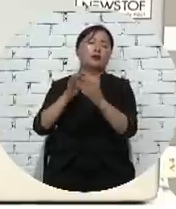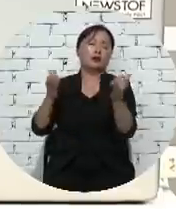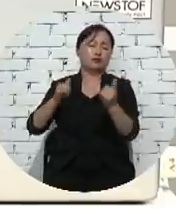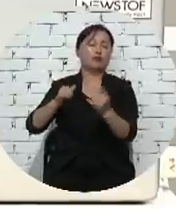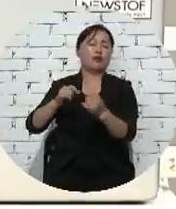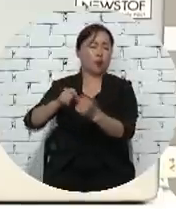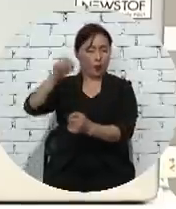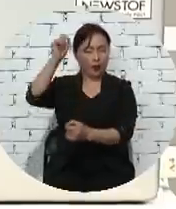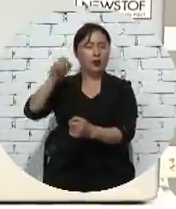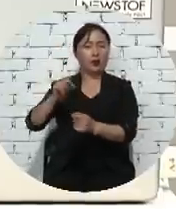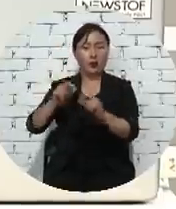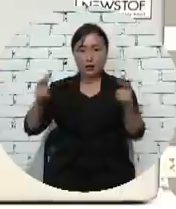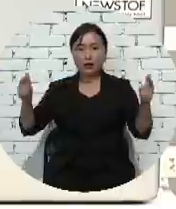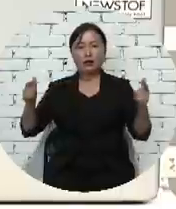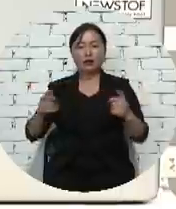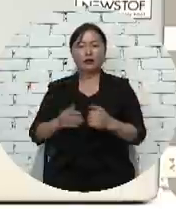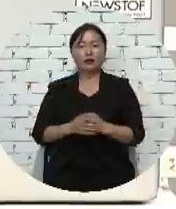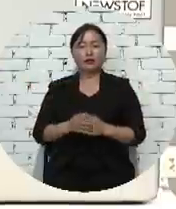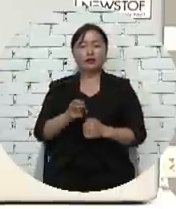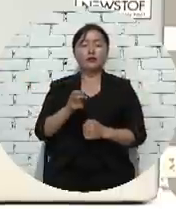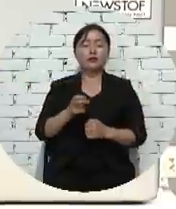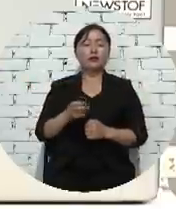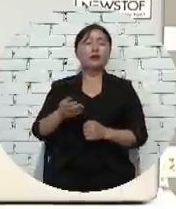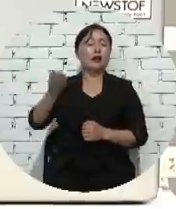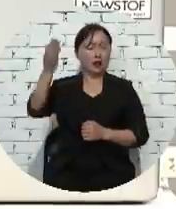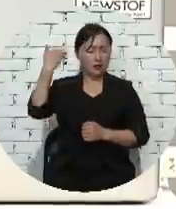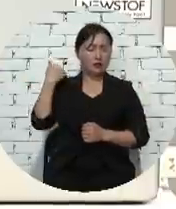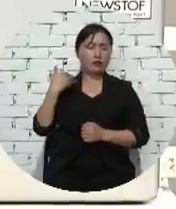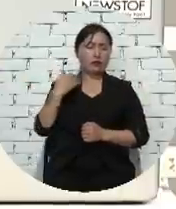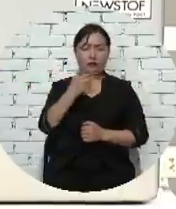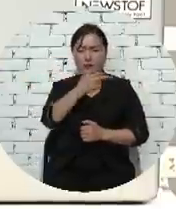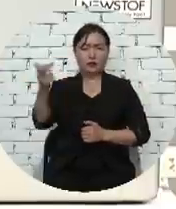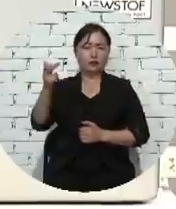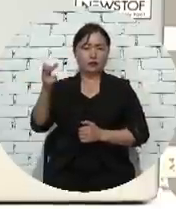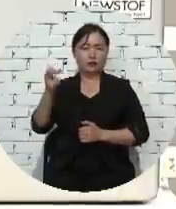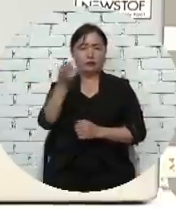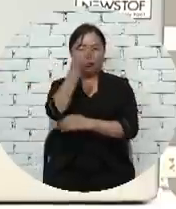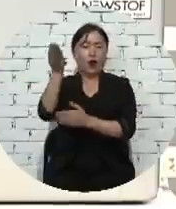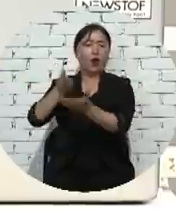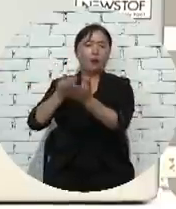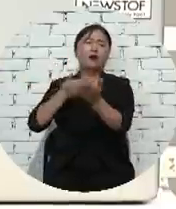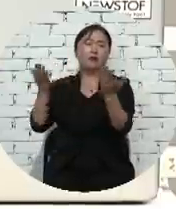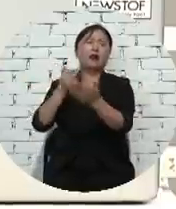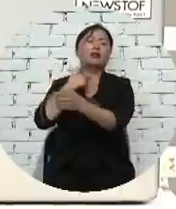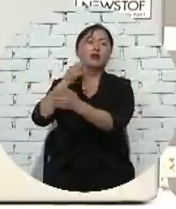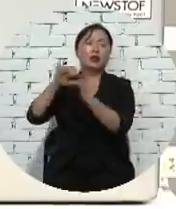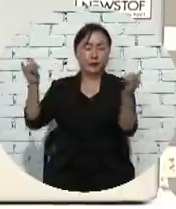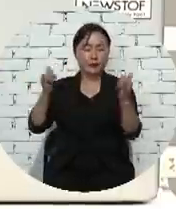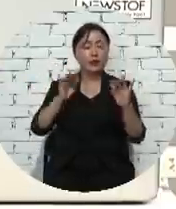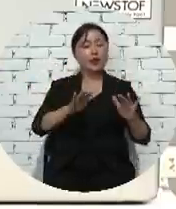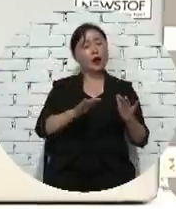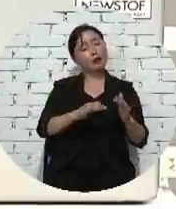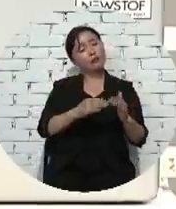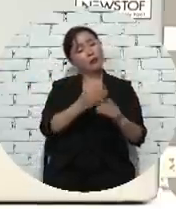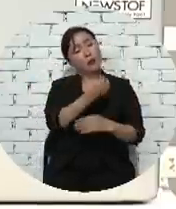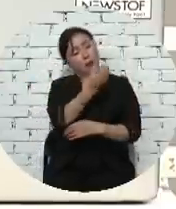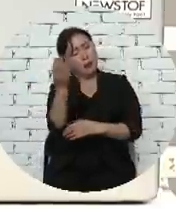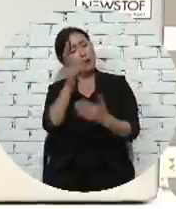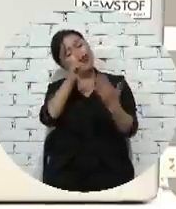그러니까 동대배 나와서 하시는. 원래 메이저 언론에 있었던 분이. 예를, 아 그러니까요. 네. 그런데 제가 그 보도를 통해서